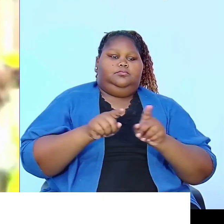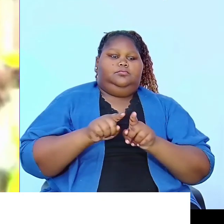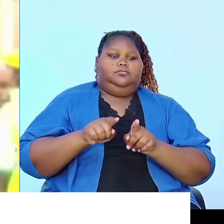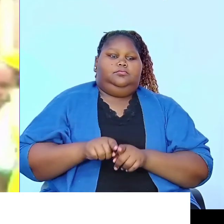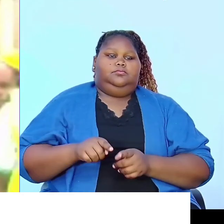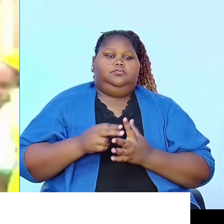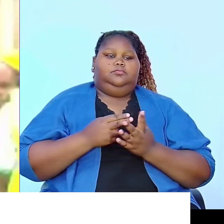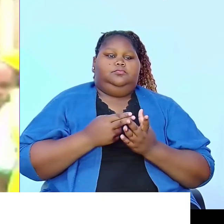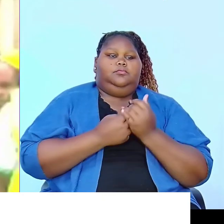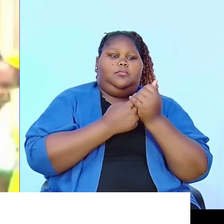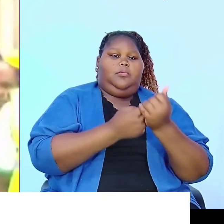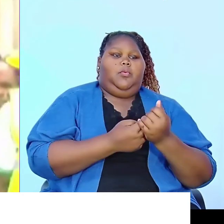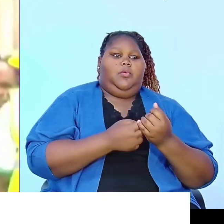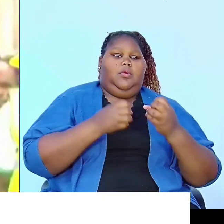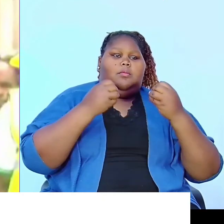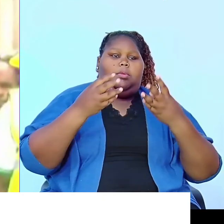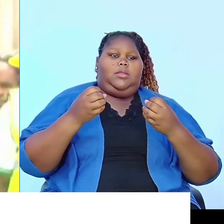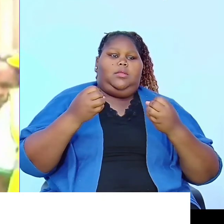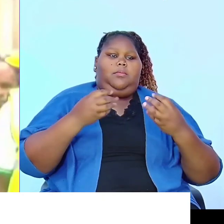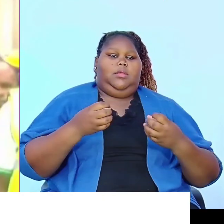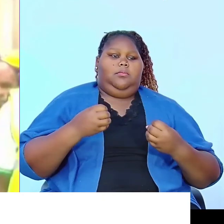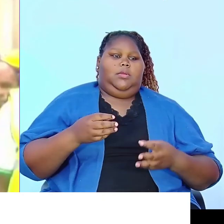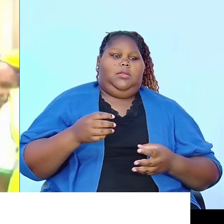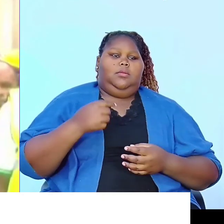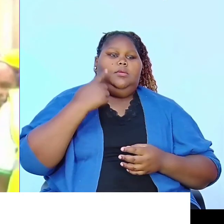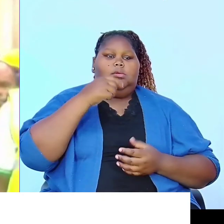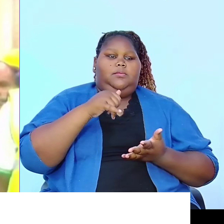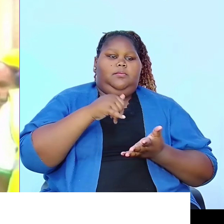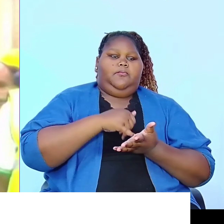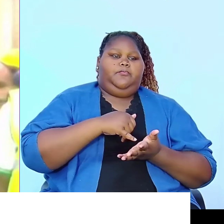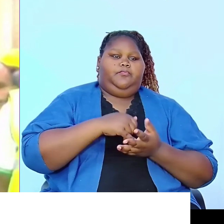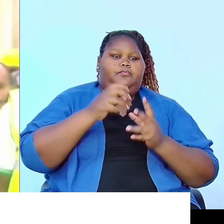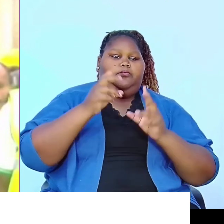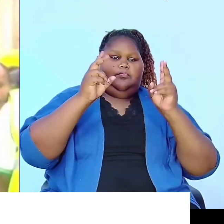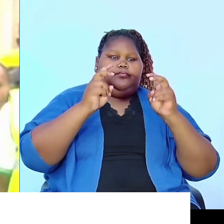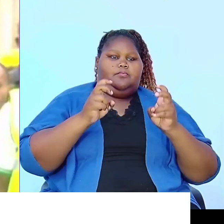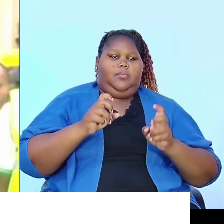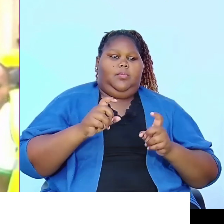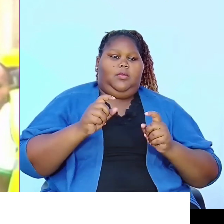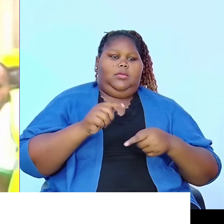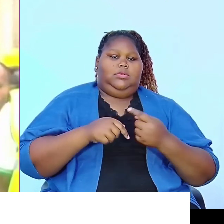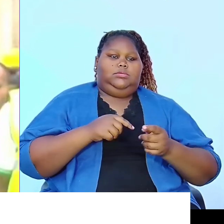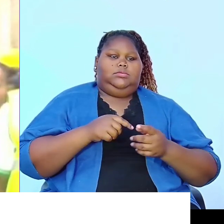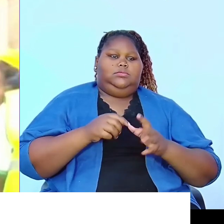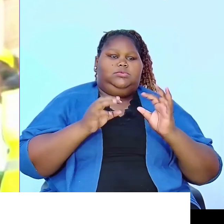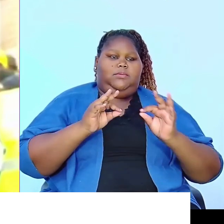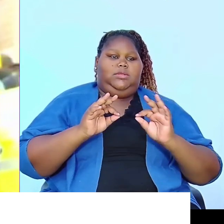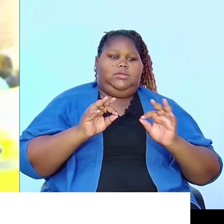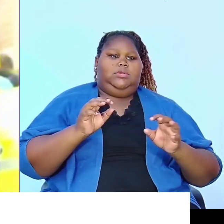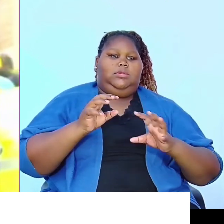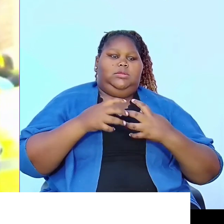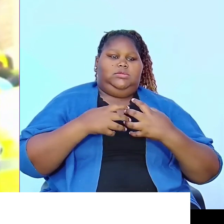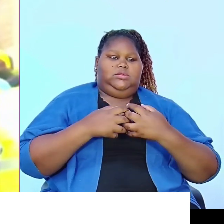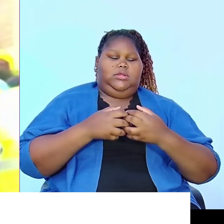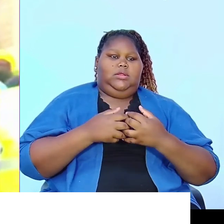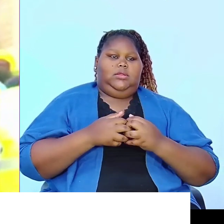tutakuwa tukihamasisha katika theme ya leo ambayo ni smart engineering. Sasa hivi ndio tunaanza